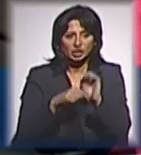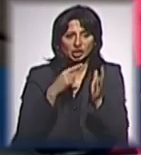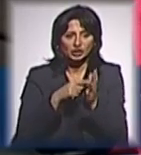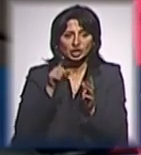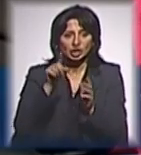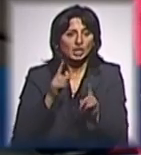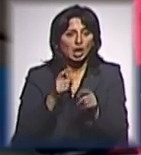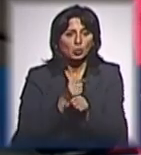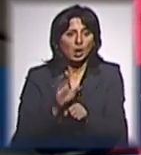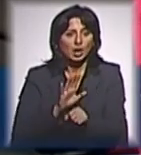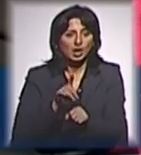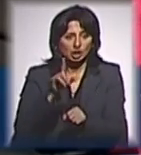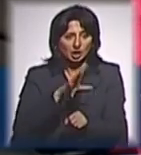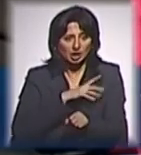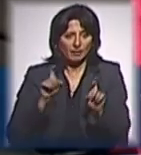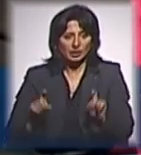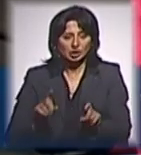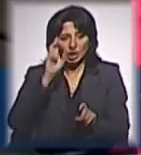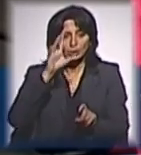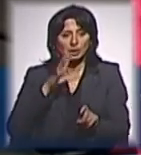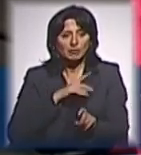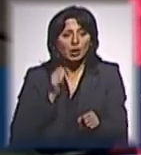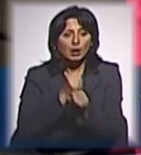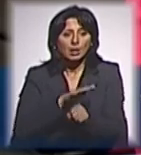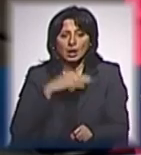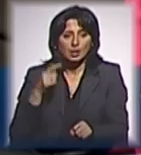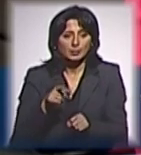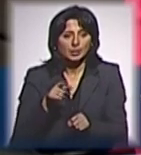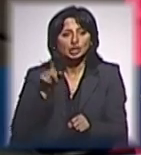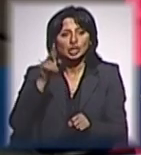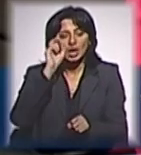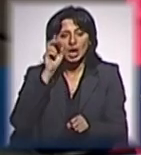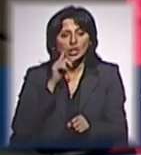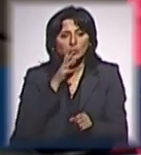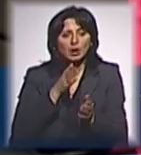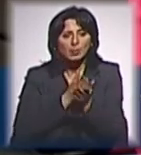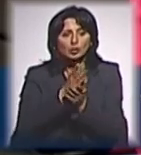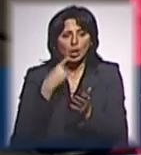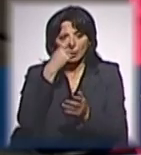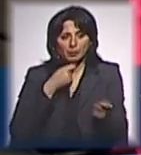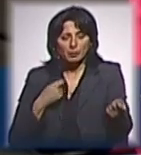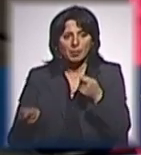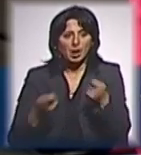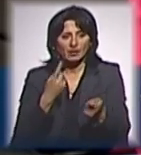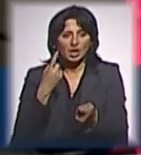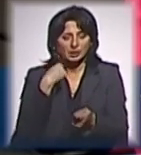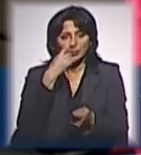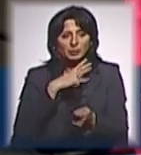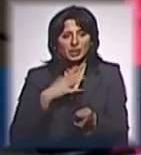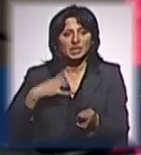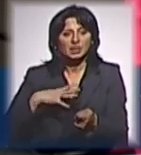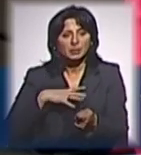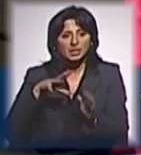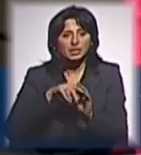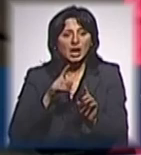კი, მაგრამ შენ რატო არ გააკეთე? შენ ხო ხელისუფლებაში იყავი ამდენ ხანს? შენი ხელისუფლება ხო ამდენ ხანს ერთპიროვნულად მართავდა ქვეყანას, თბილის